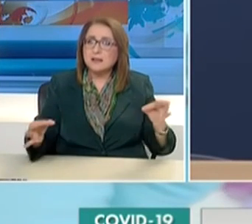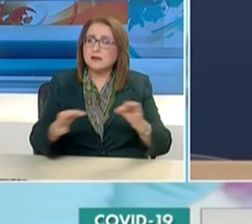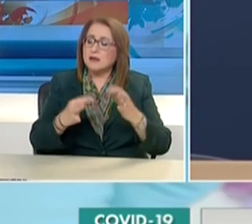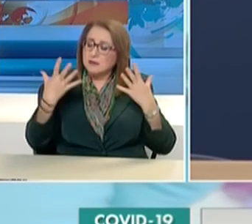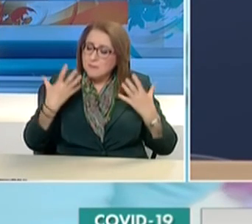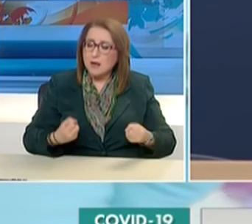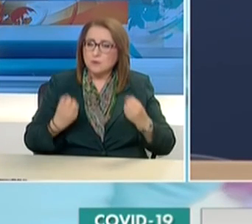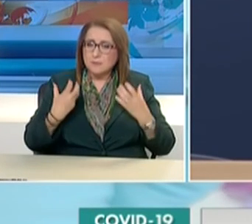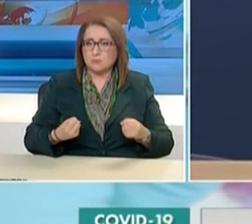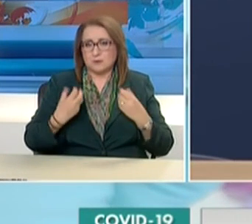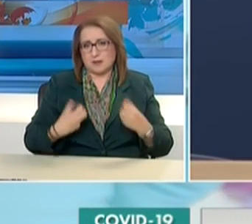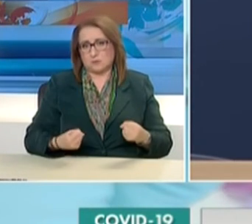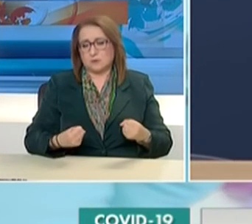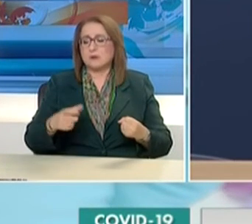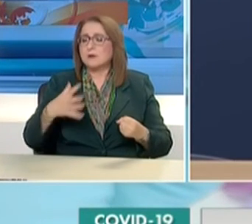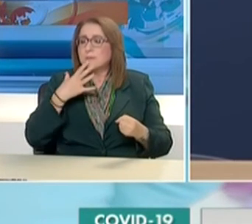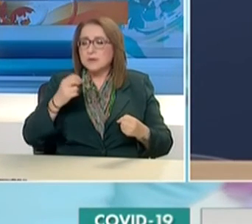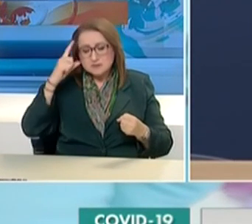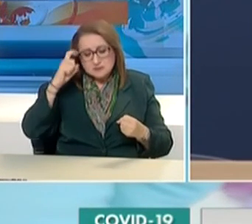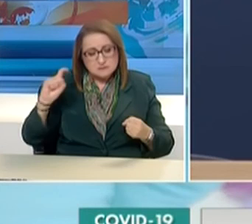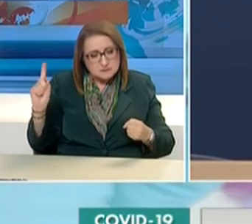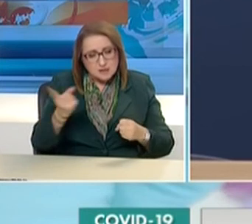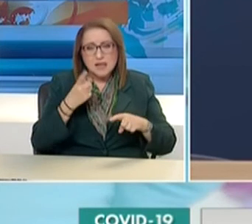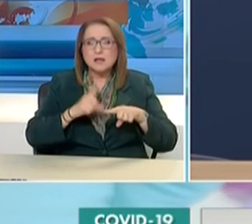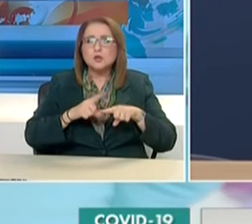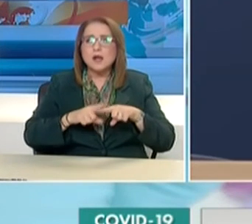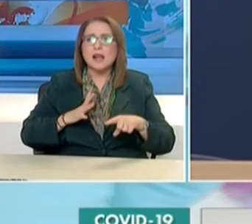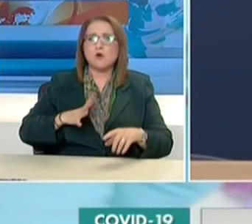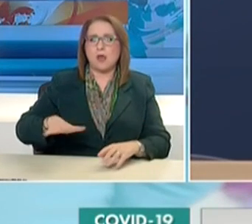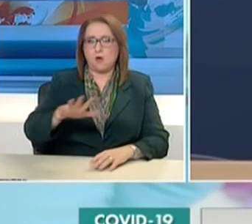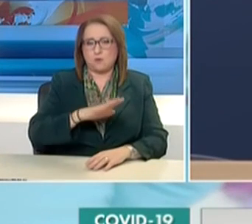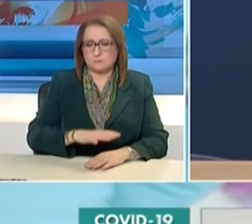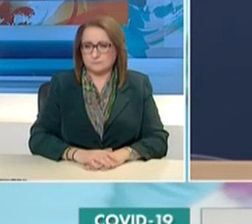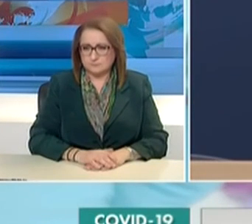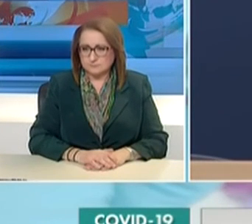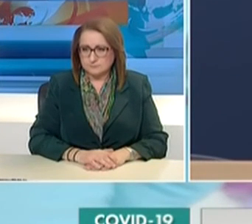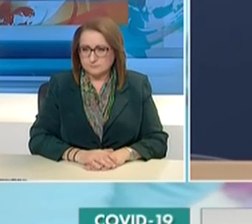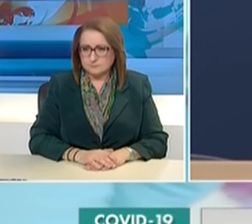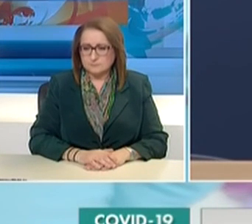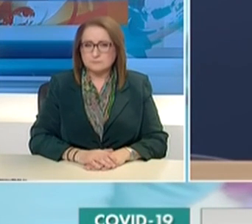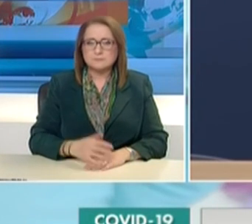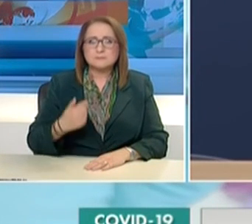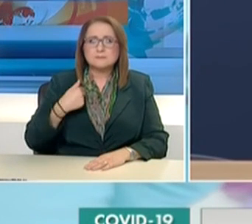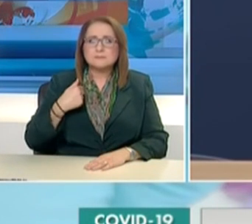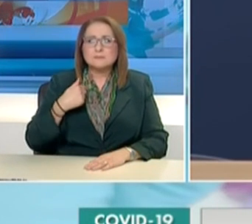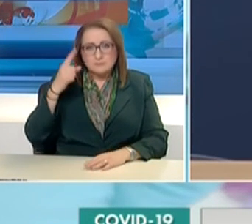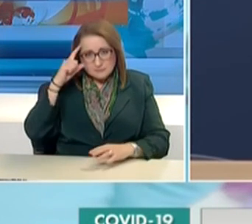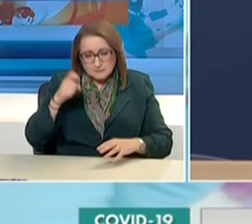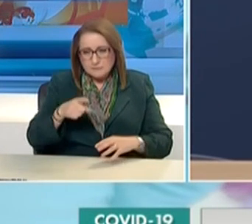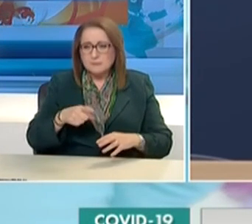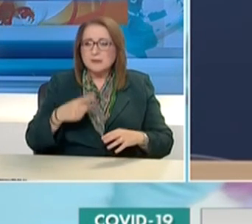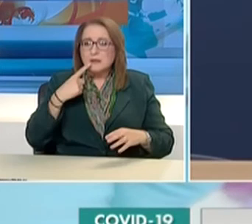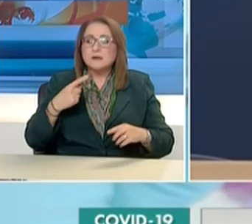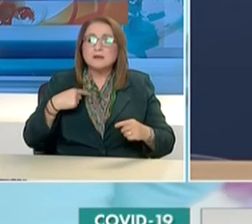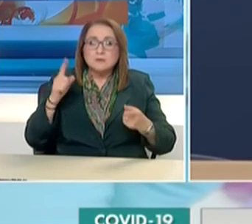και σκληρά για τον ελληνικό λαό, και παρακάλεσα για την κατανόησή τους για θέματα που έχουν να κάνουν